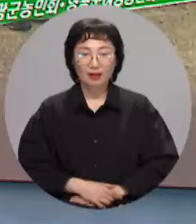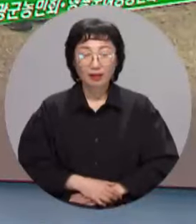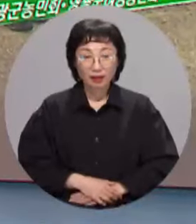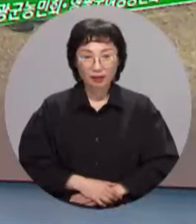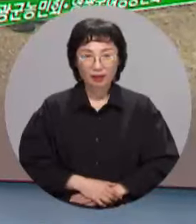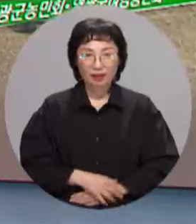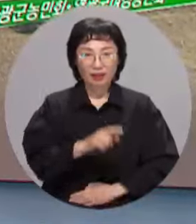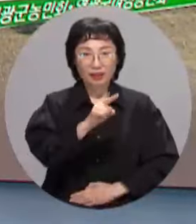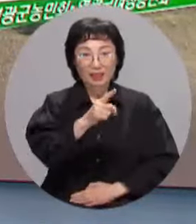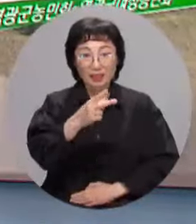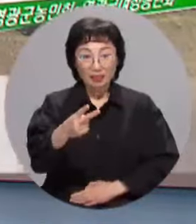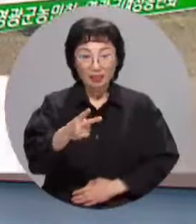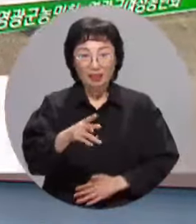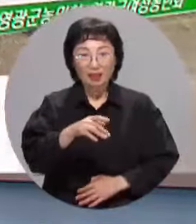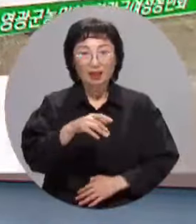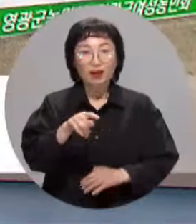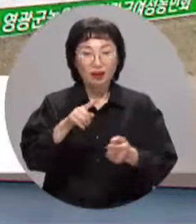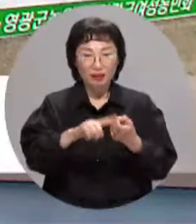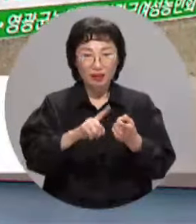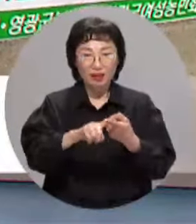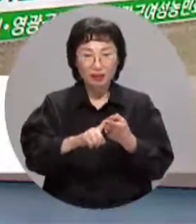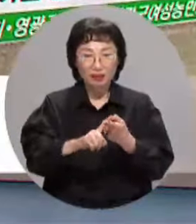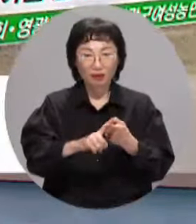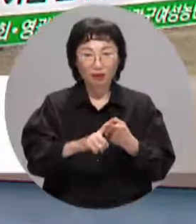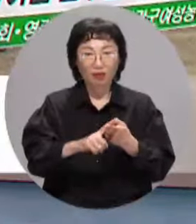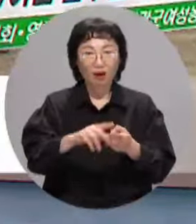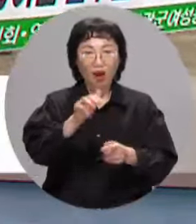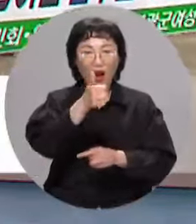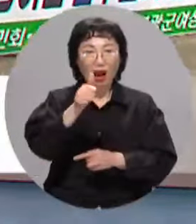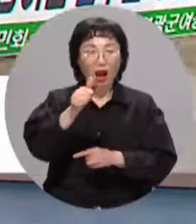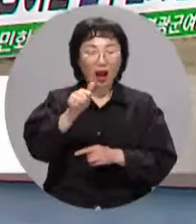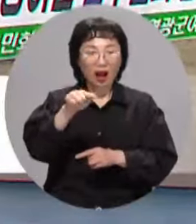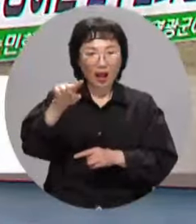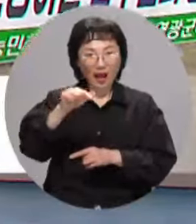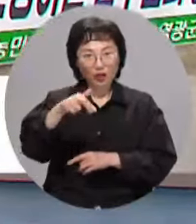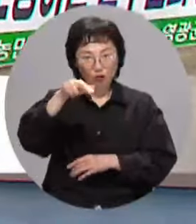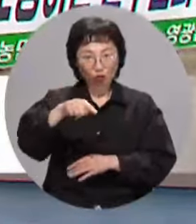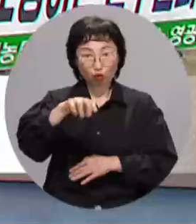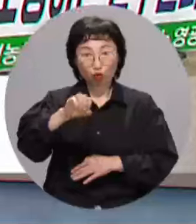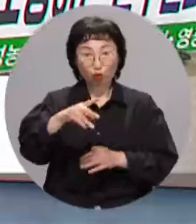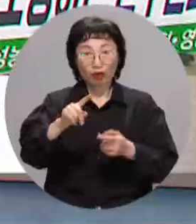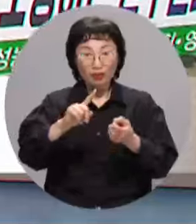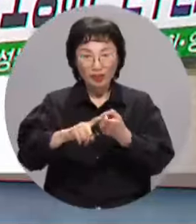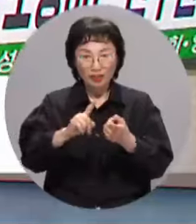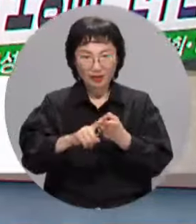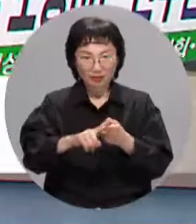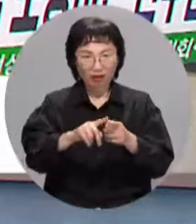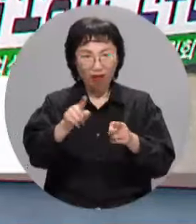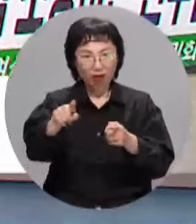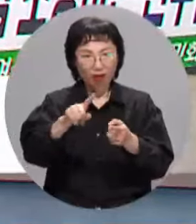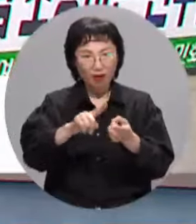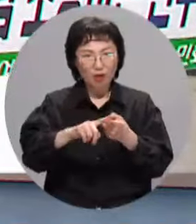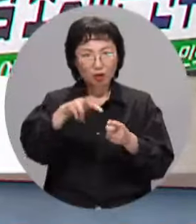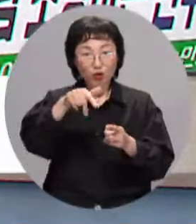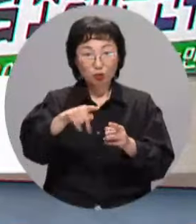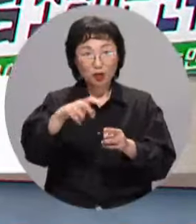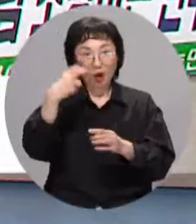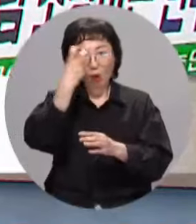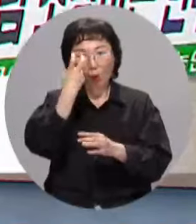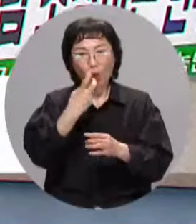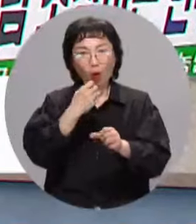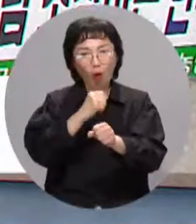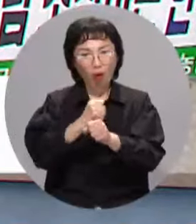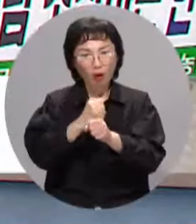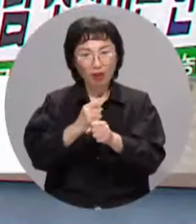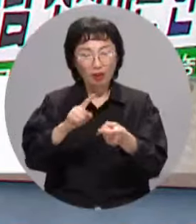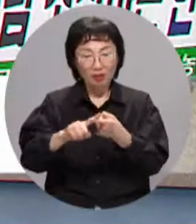한빛원전 1, 2호기의 수명 연장 절차에서 한수원이 지자체를 상대로 열람 개시를 강제했다는 사실 전해드린 바 있죠. 결국